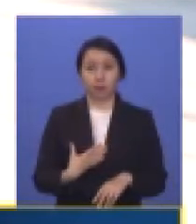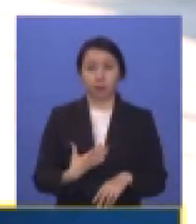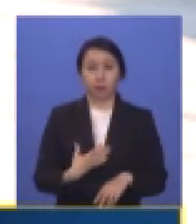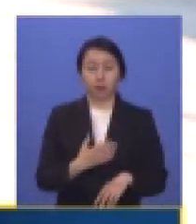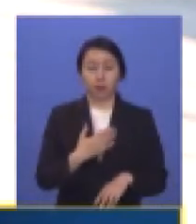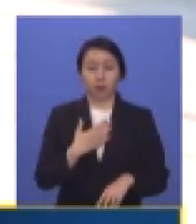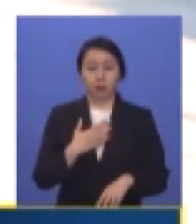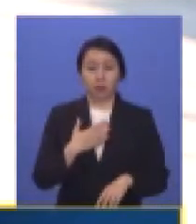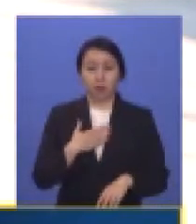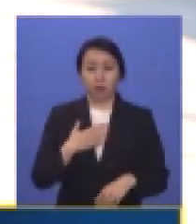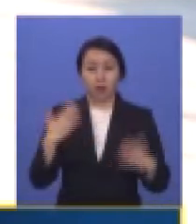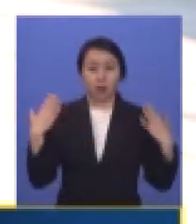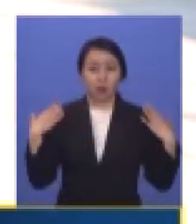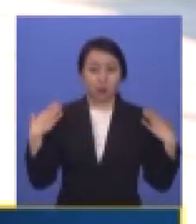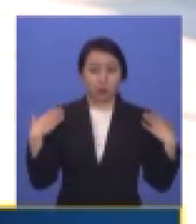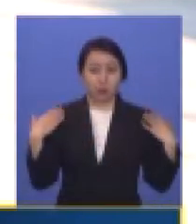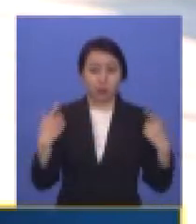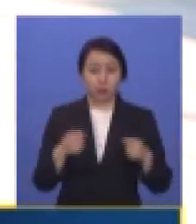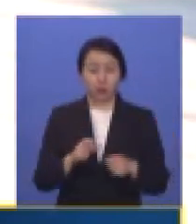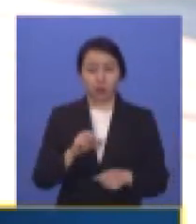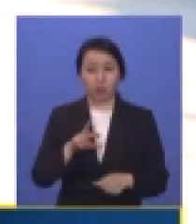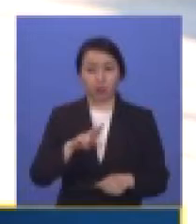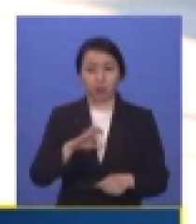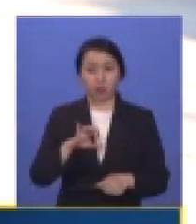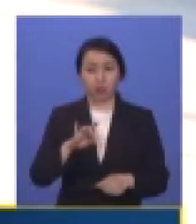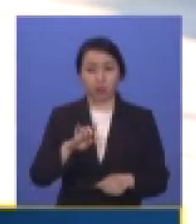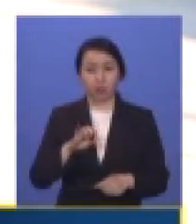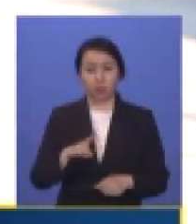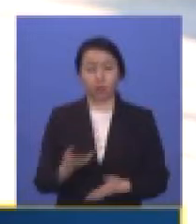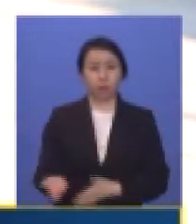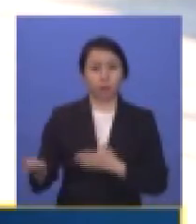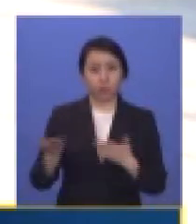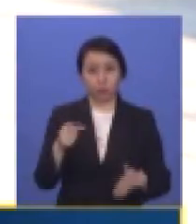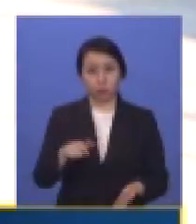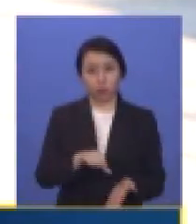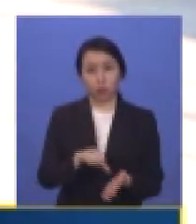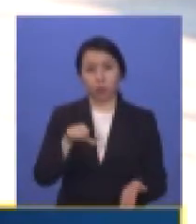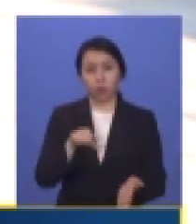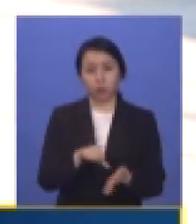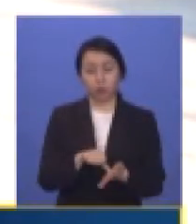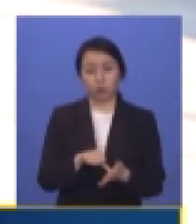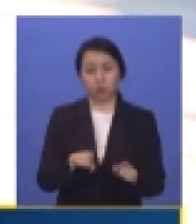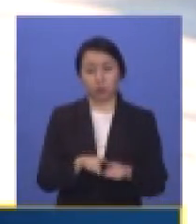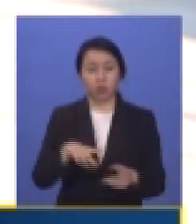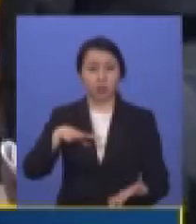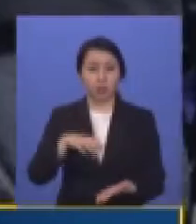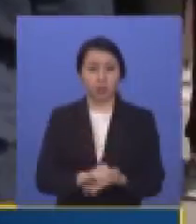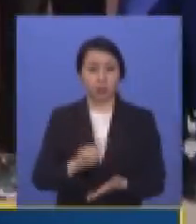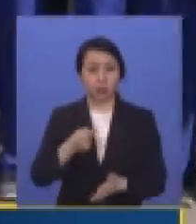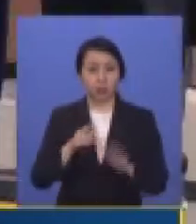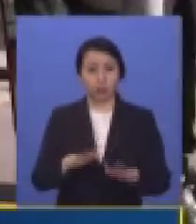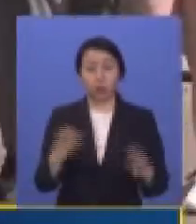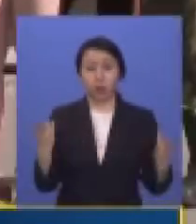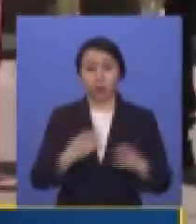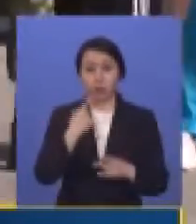Я командир команды «Ястреб». Мы пришли сюда участвовать, а также занять первое место.